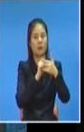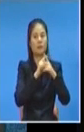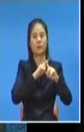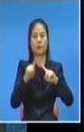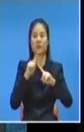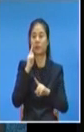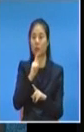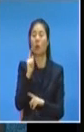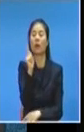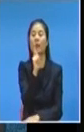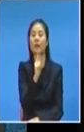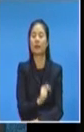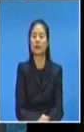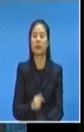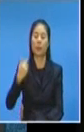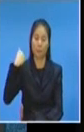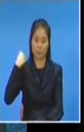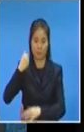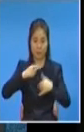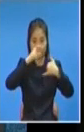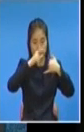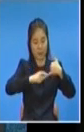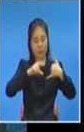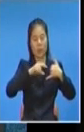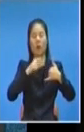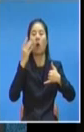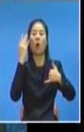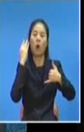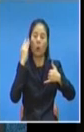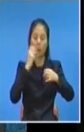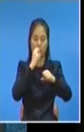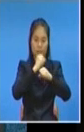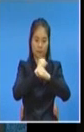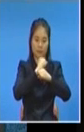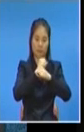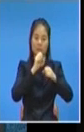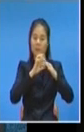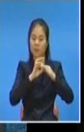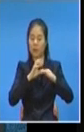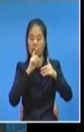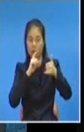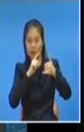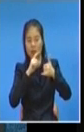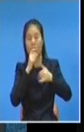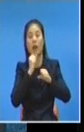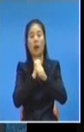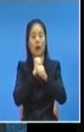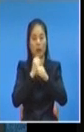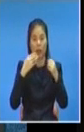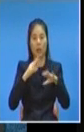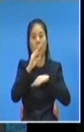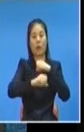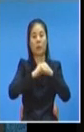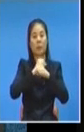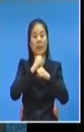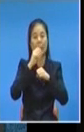ต้องมีคุณสมบัติเคยดำรงตำแหน่งในงานสายสอบสวนมาแล้วไม่น้อยกว่า4ปีนะครับแล้วก็